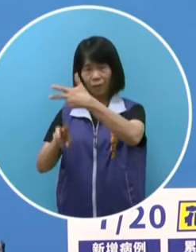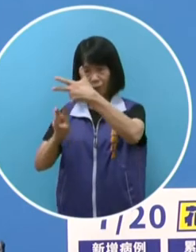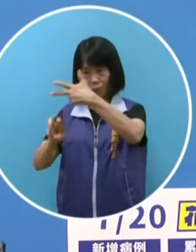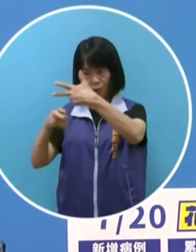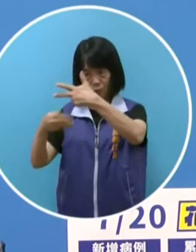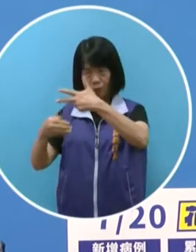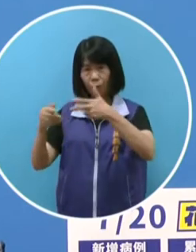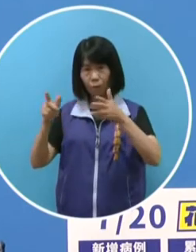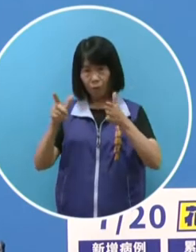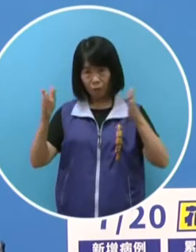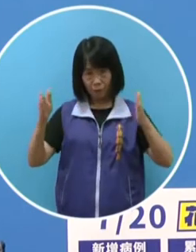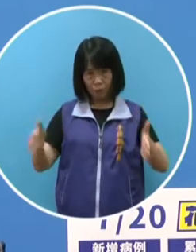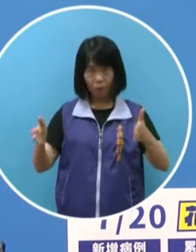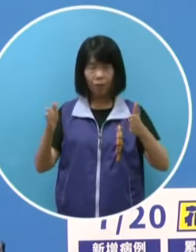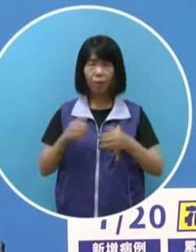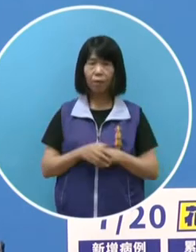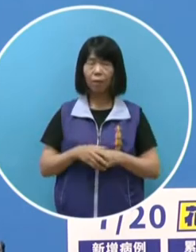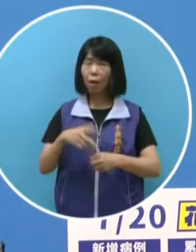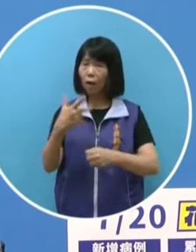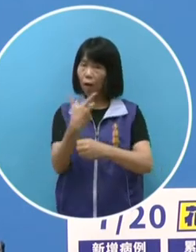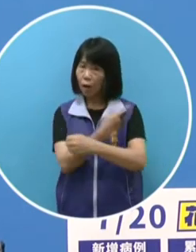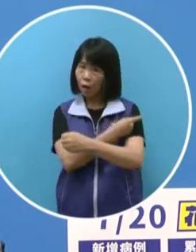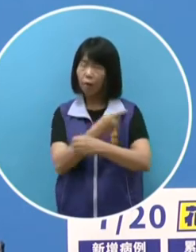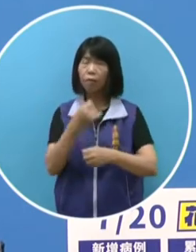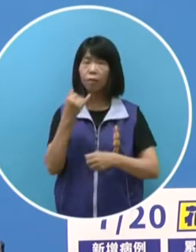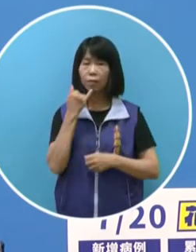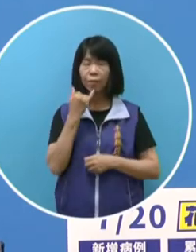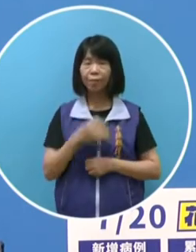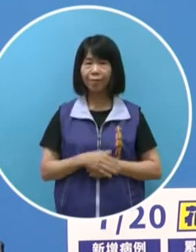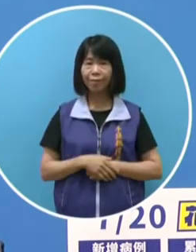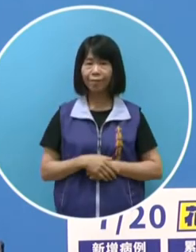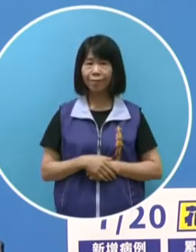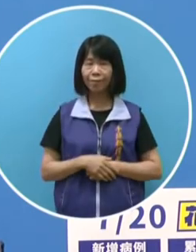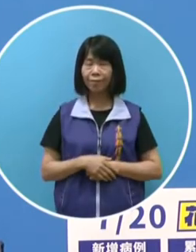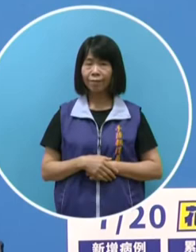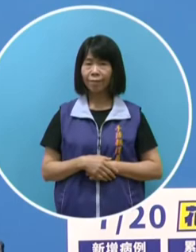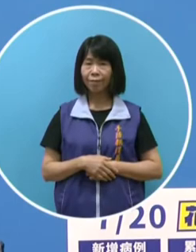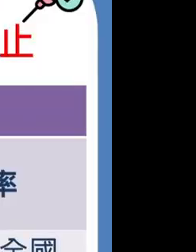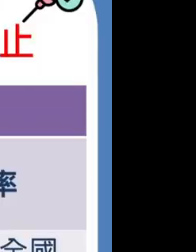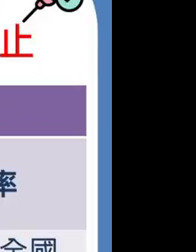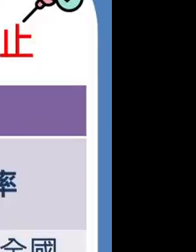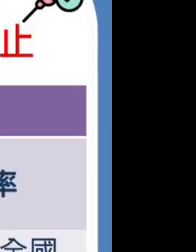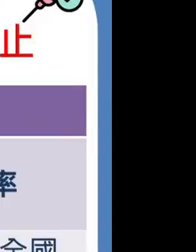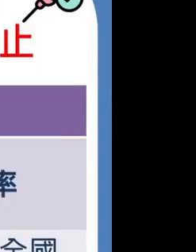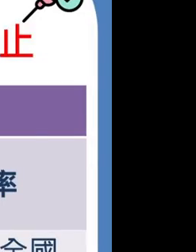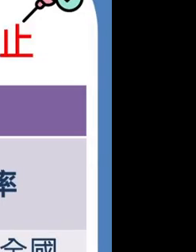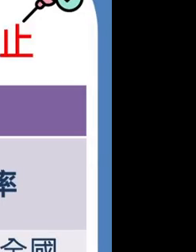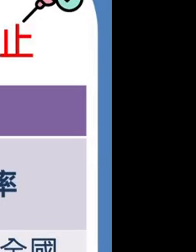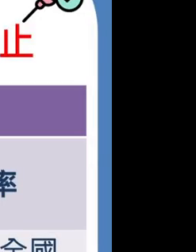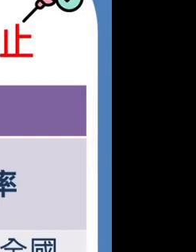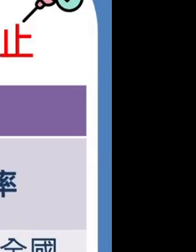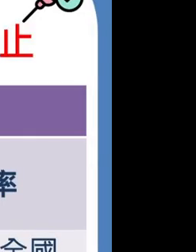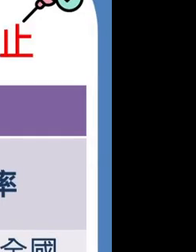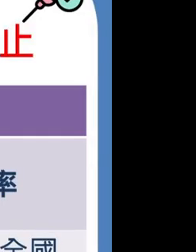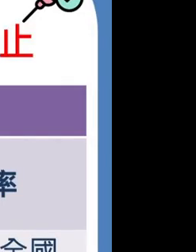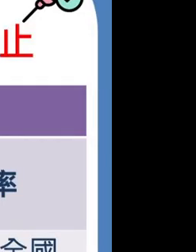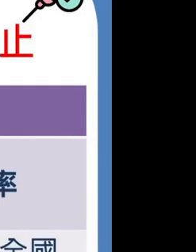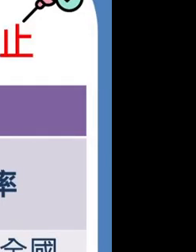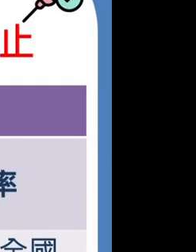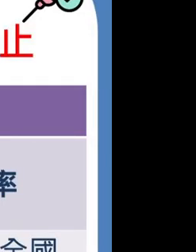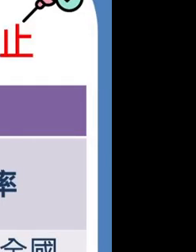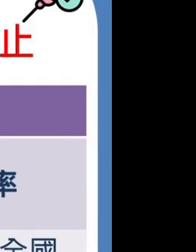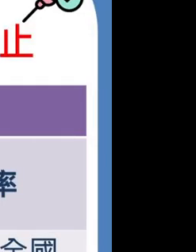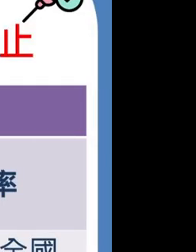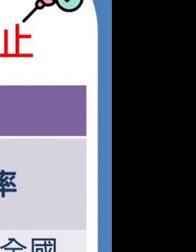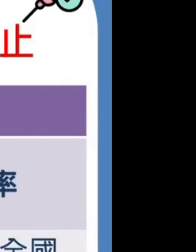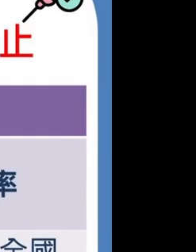7月23到7月29，第三轮开始要来做疫苗的接种。 花莲县截至目前疫苗覆盖率达